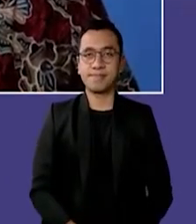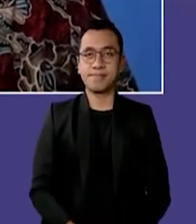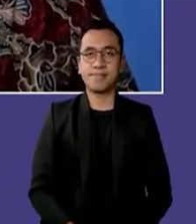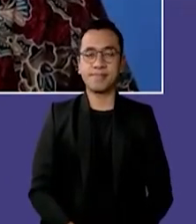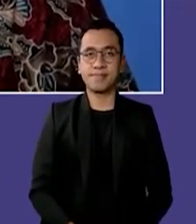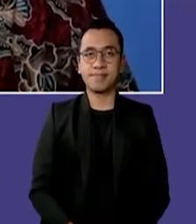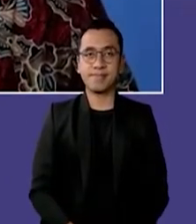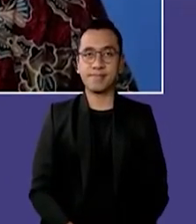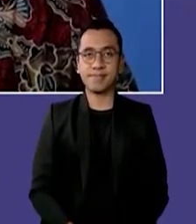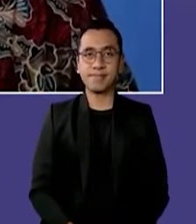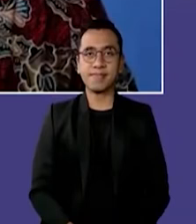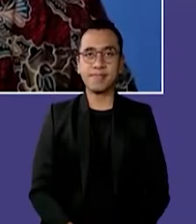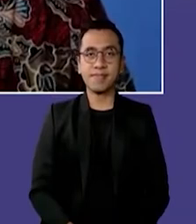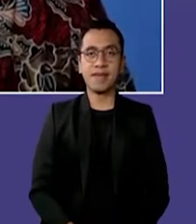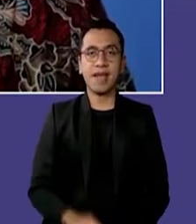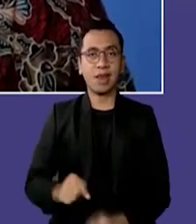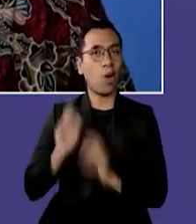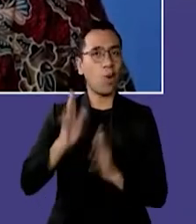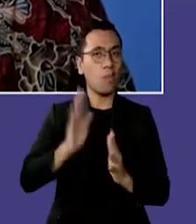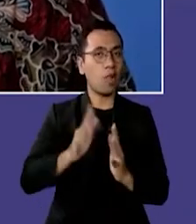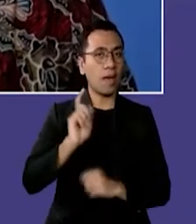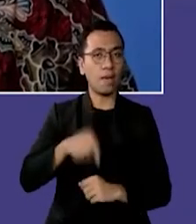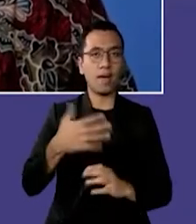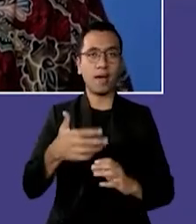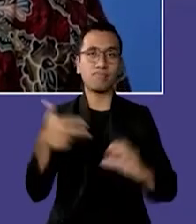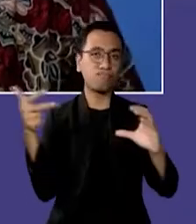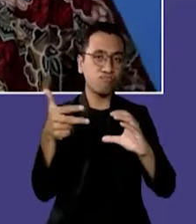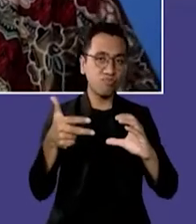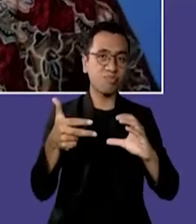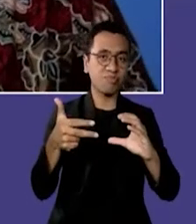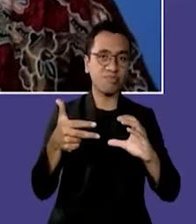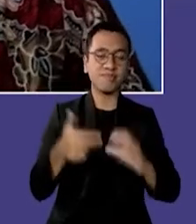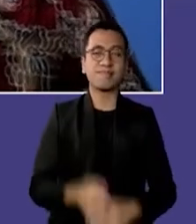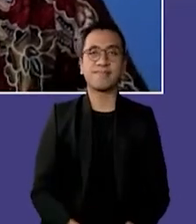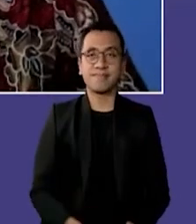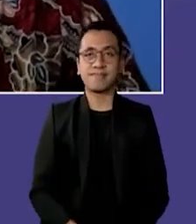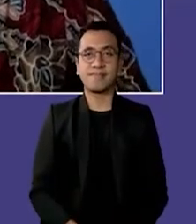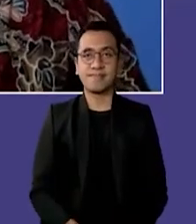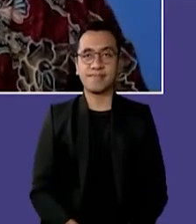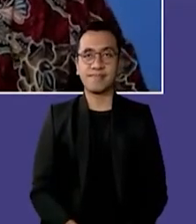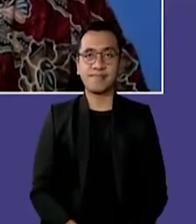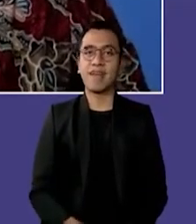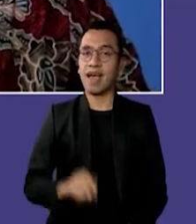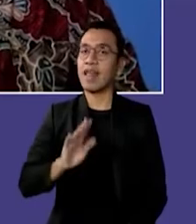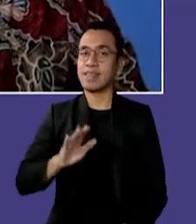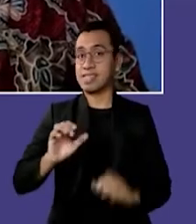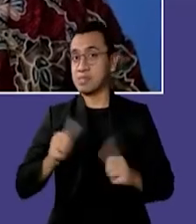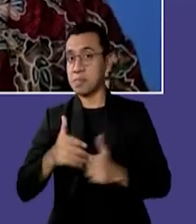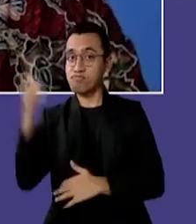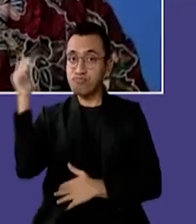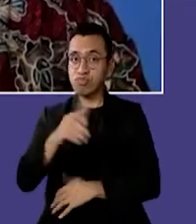iya tungguin kali ini ngobrolnya melalui video conference fathuroya musik saya siap lagi ke Jakarta